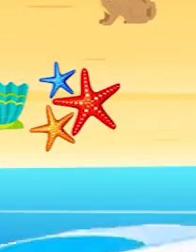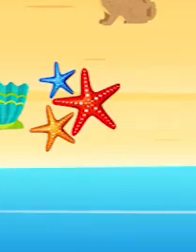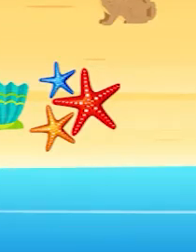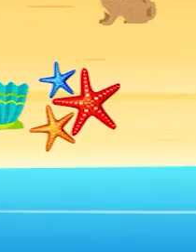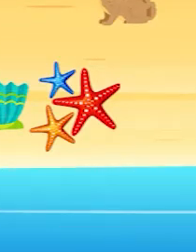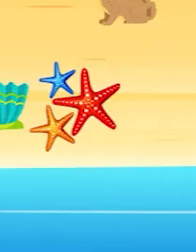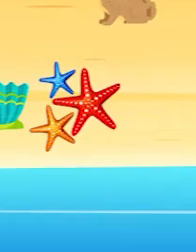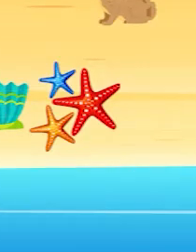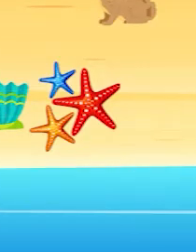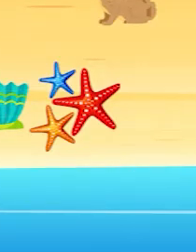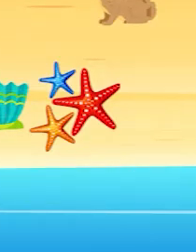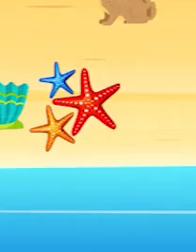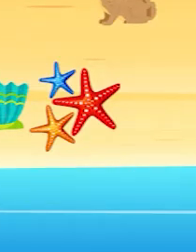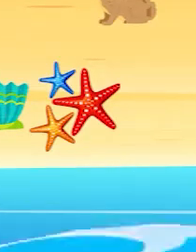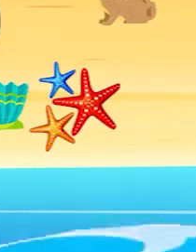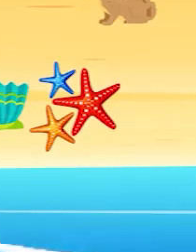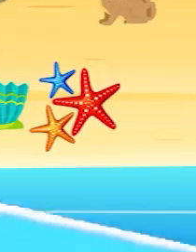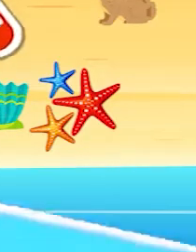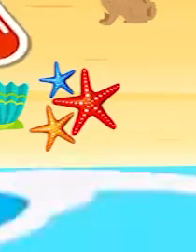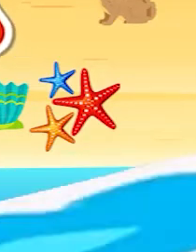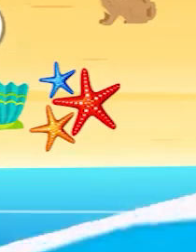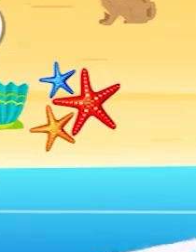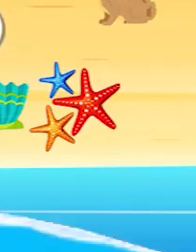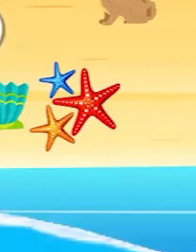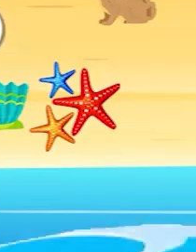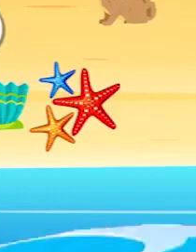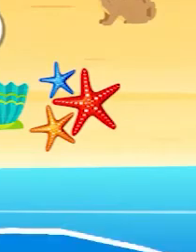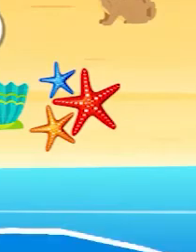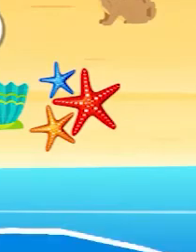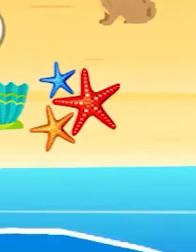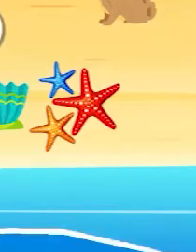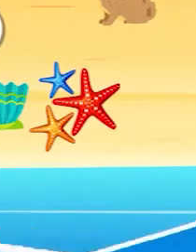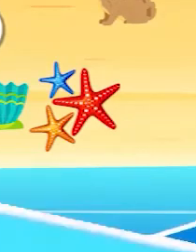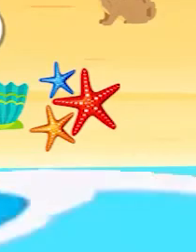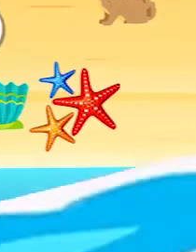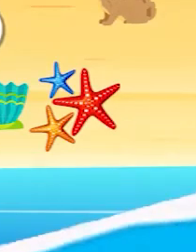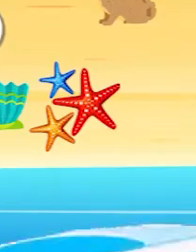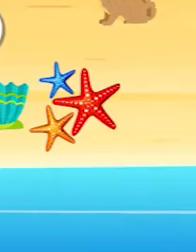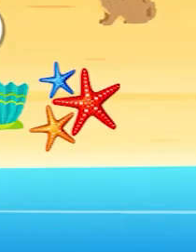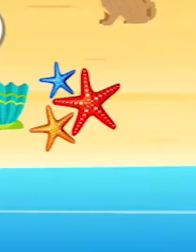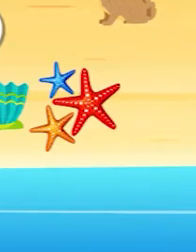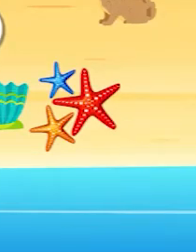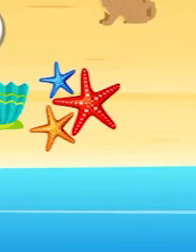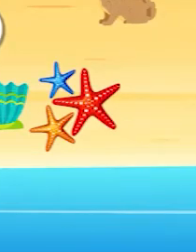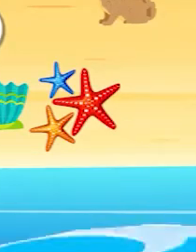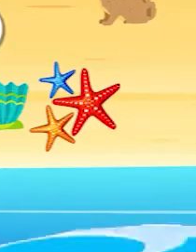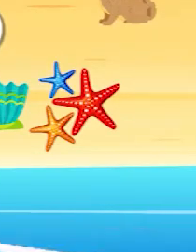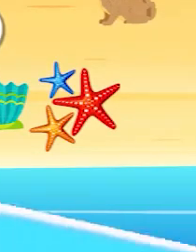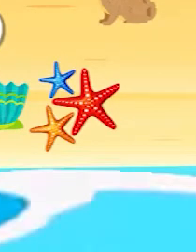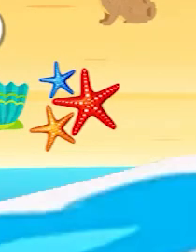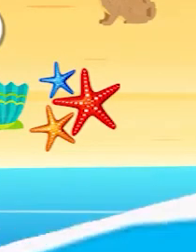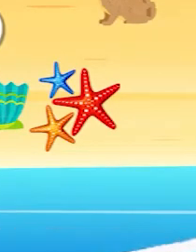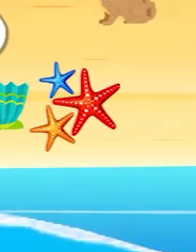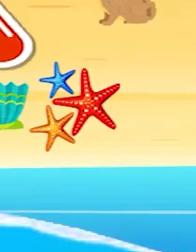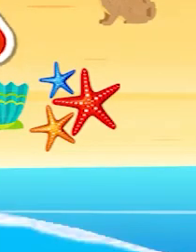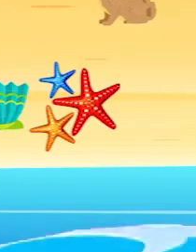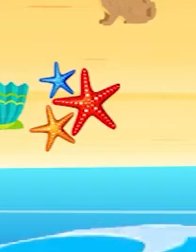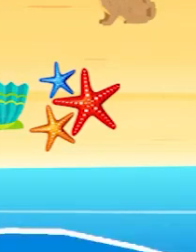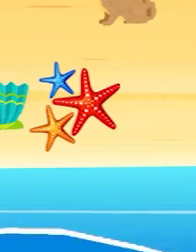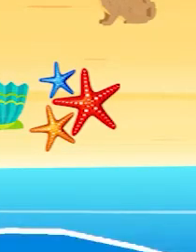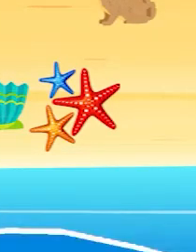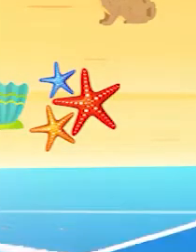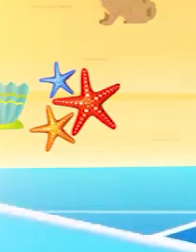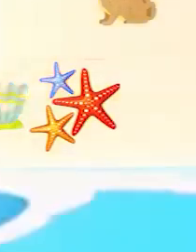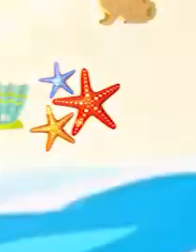pag-aralan. Kay Shen at kay siya ay may matututunan.